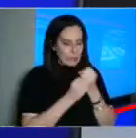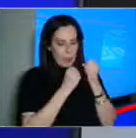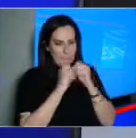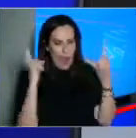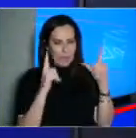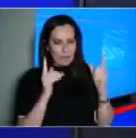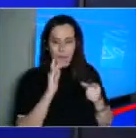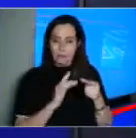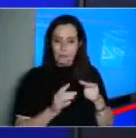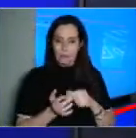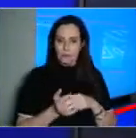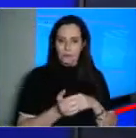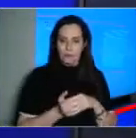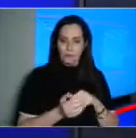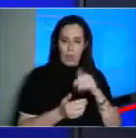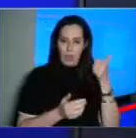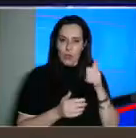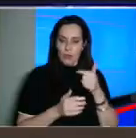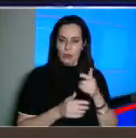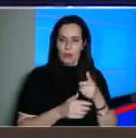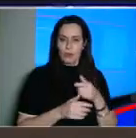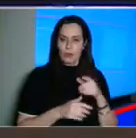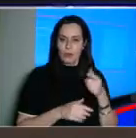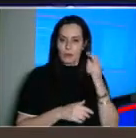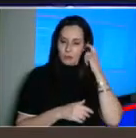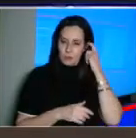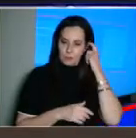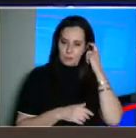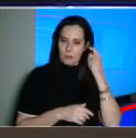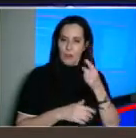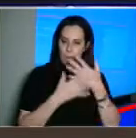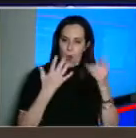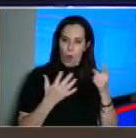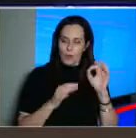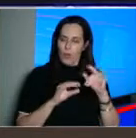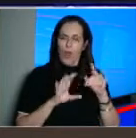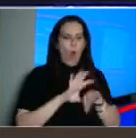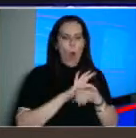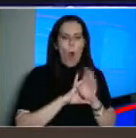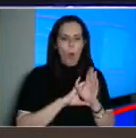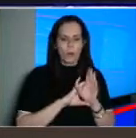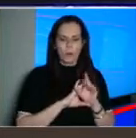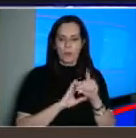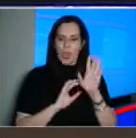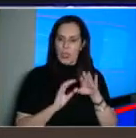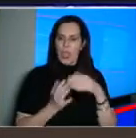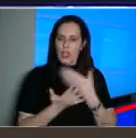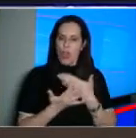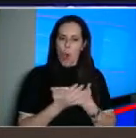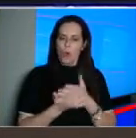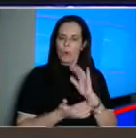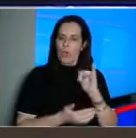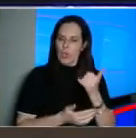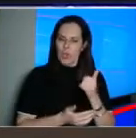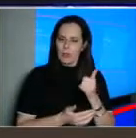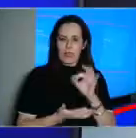זה מדהים בפני הציבור. נכון, נכון. רשמי וממוסד לתקופה הזאת. נכון, ויותר מזה... זה בור שחור בהיסטוריה. לא, יש תיעוד. תראי, יש תיעוד. מה